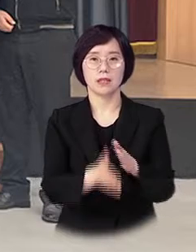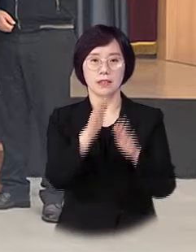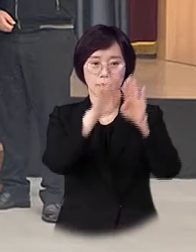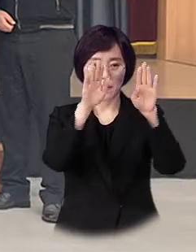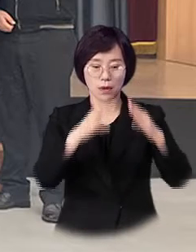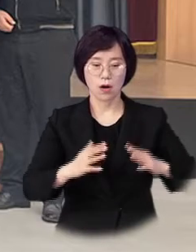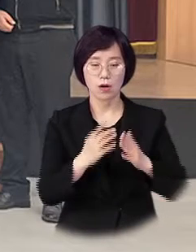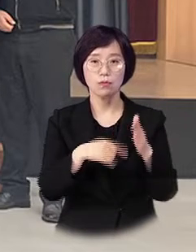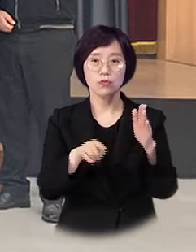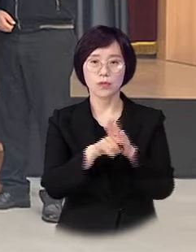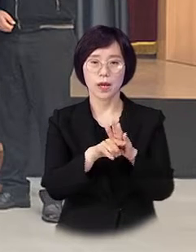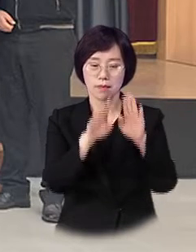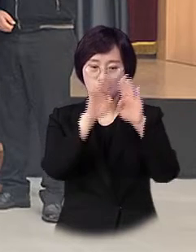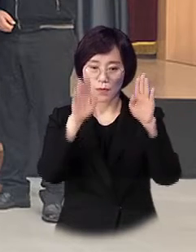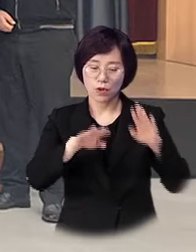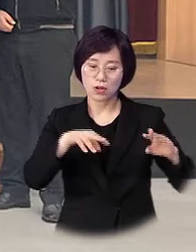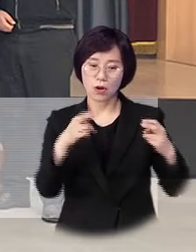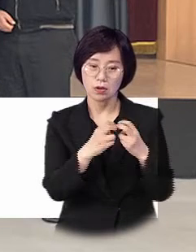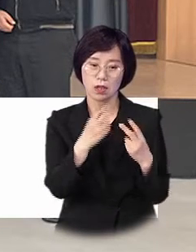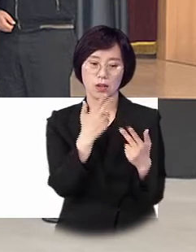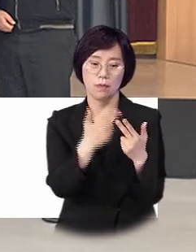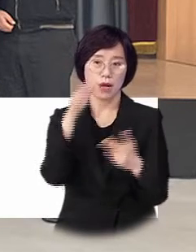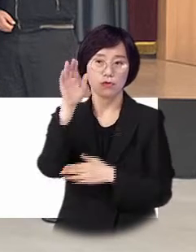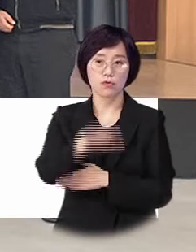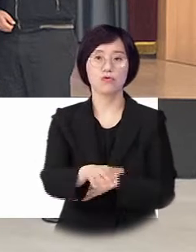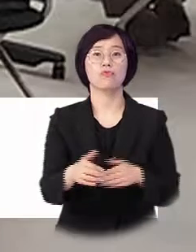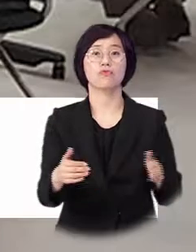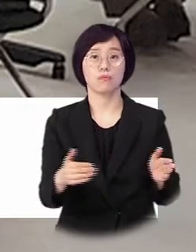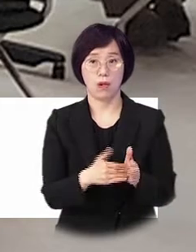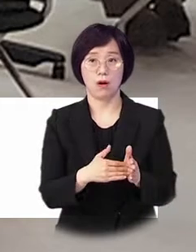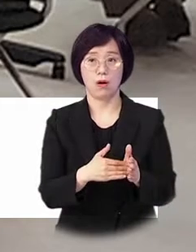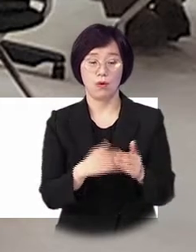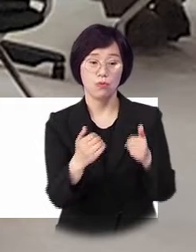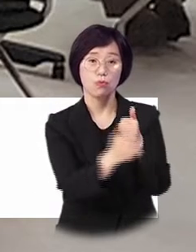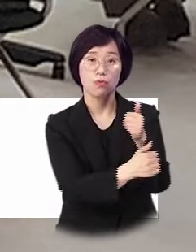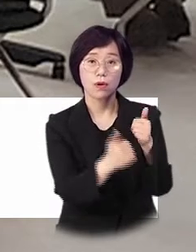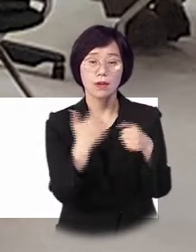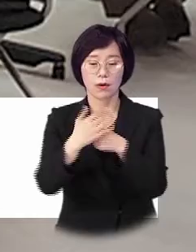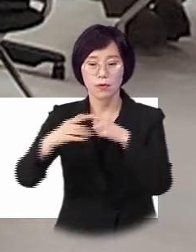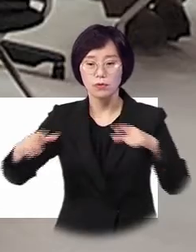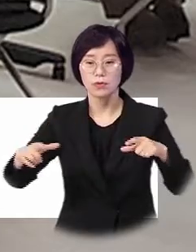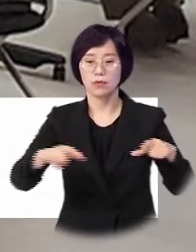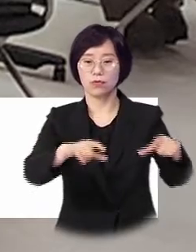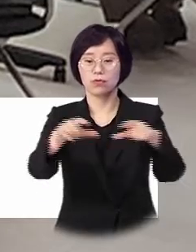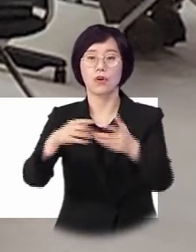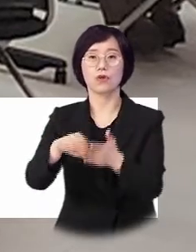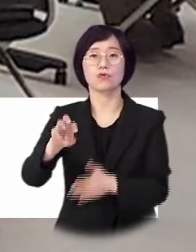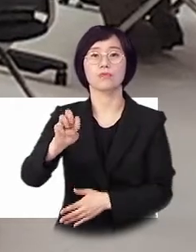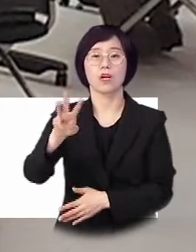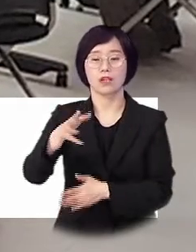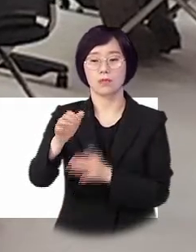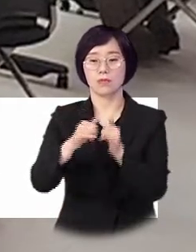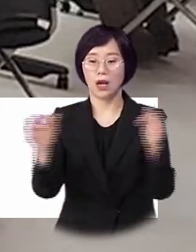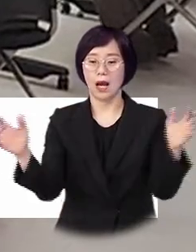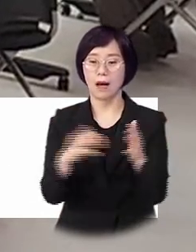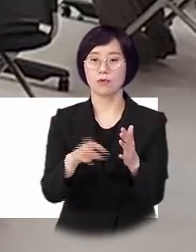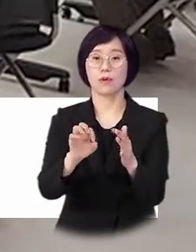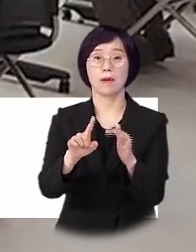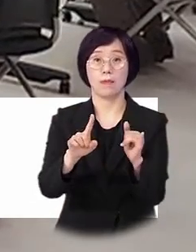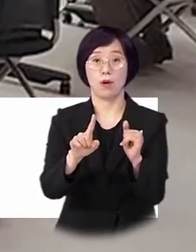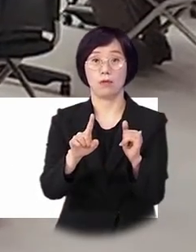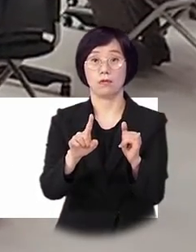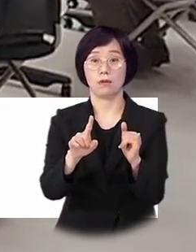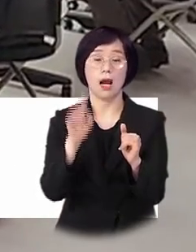건립을 위한 박물관 정책협의회 에도 출범했습니다 위원회는 대구지역 21 게 박물관 전문 인력 31명으로 구성됐고